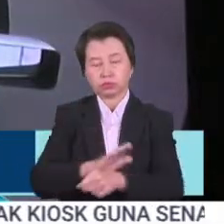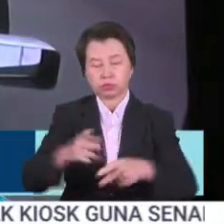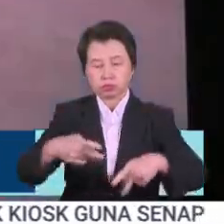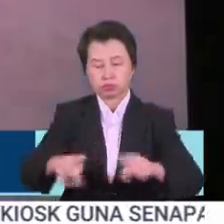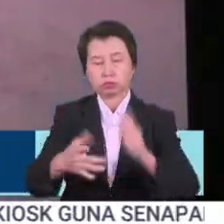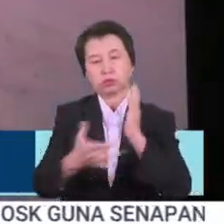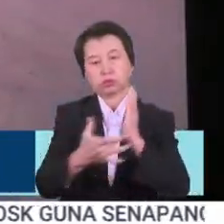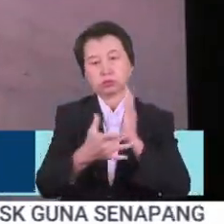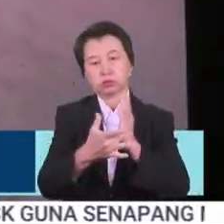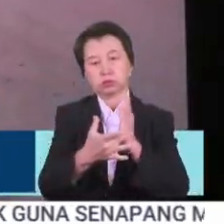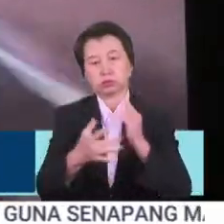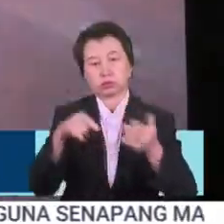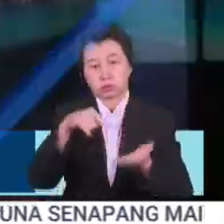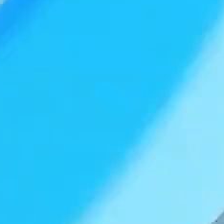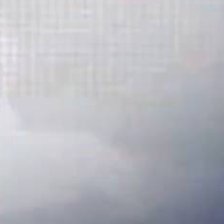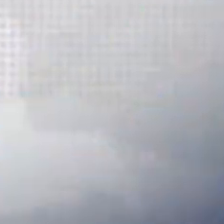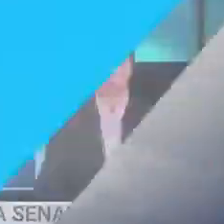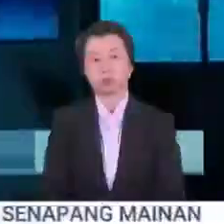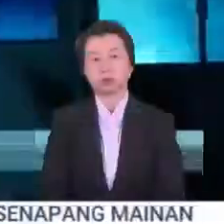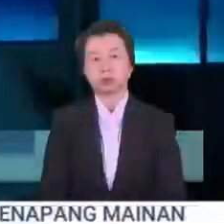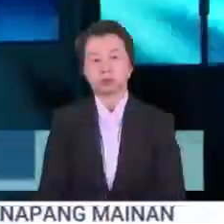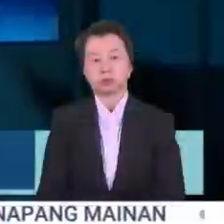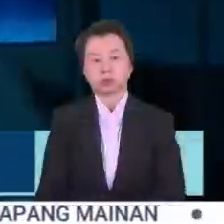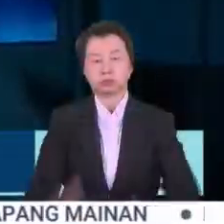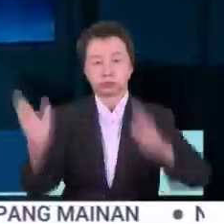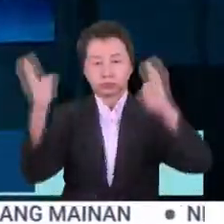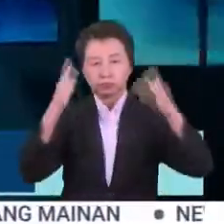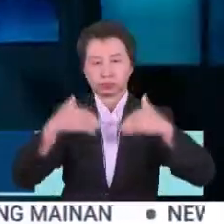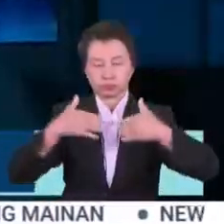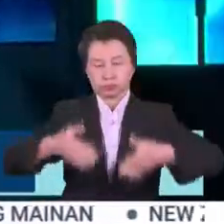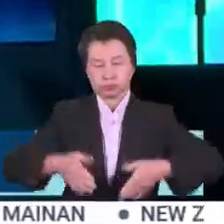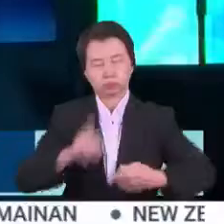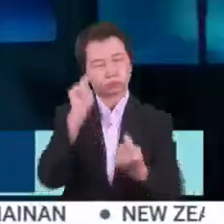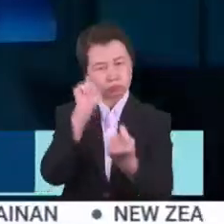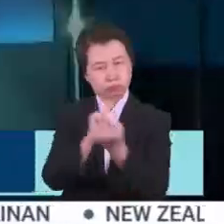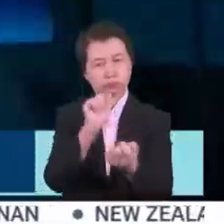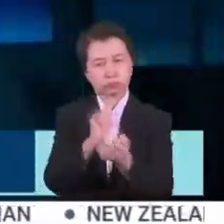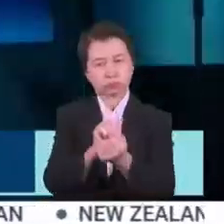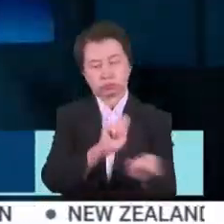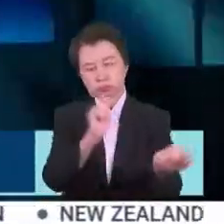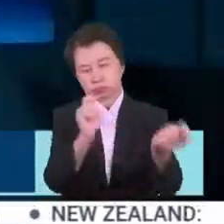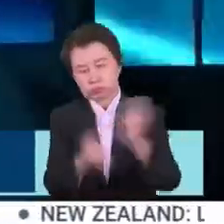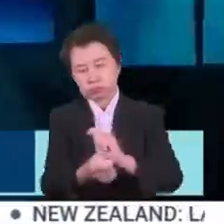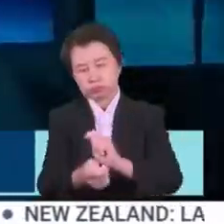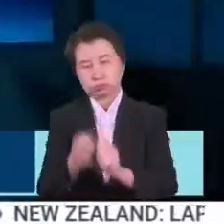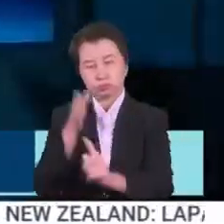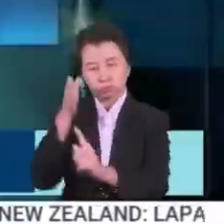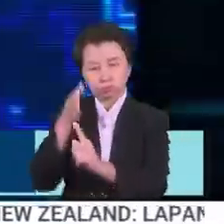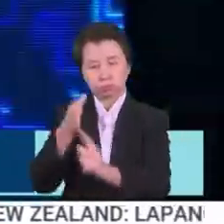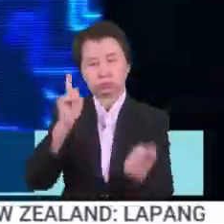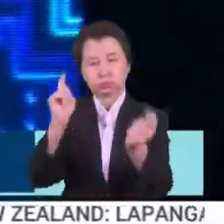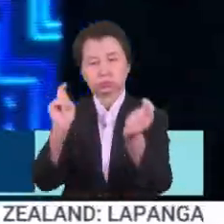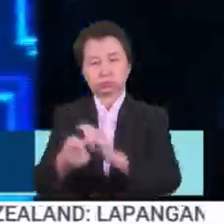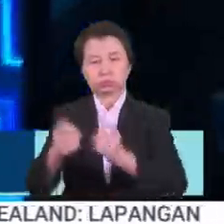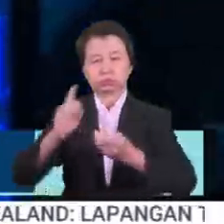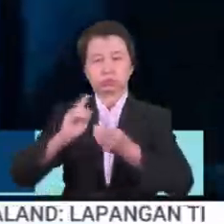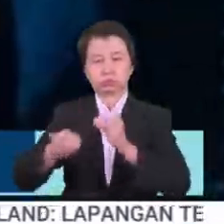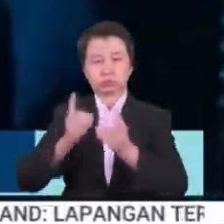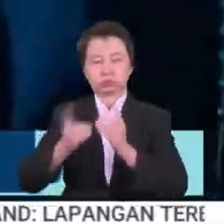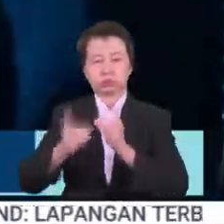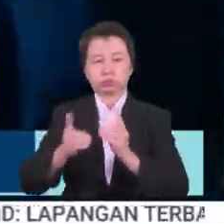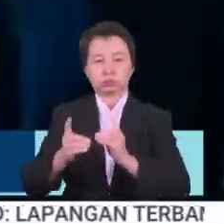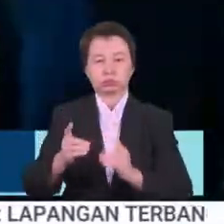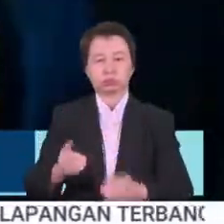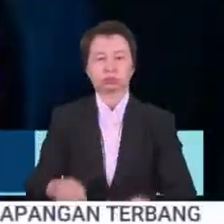potensi teknologi ini. Malaysia berada pada landasan yang tepat mengorak langkah ke arah transformasi